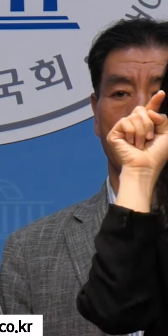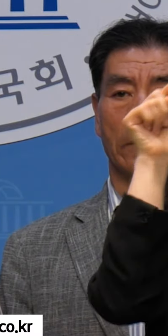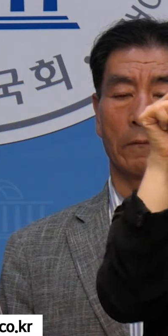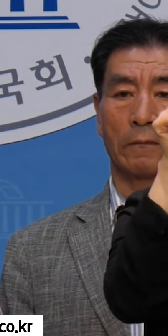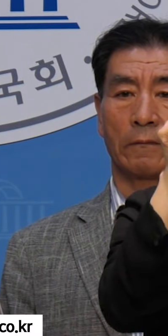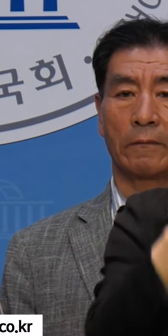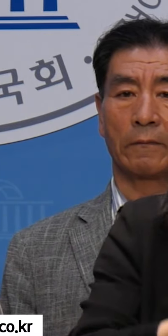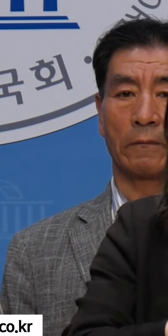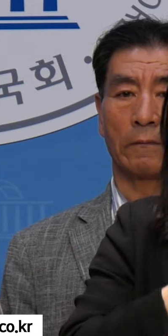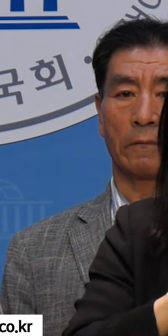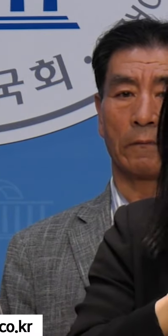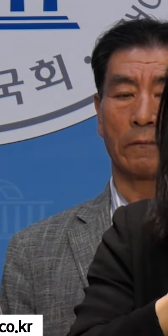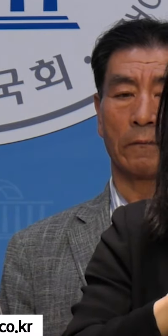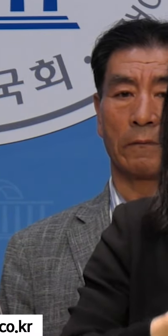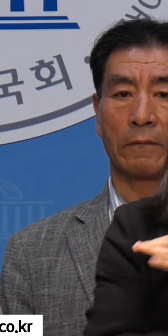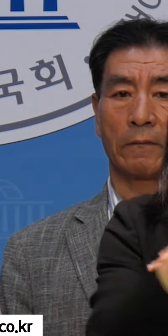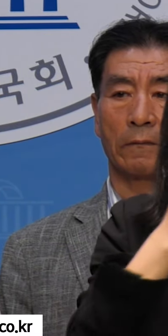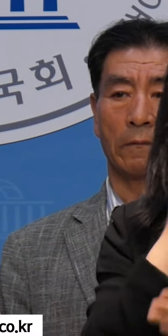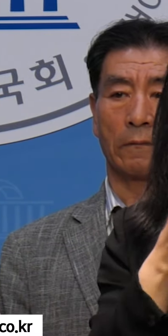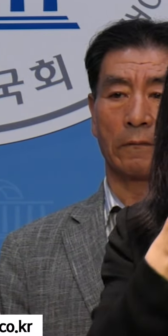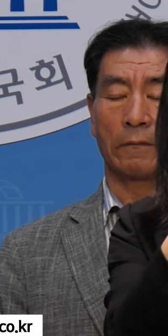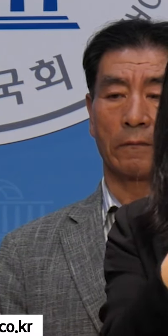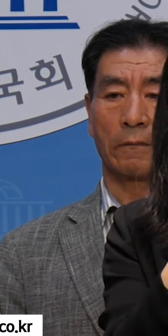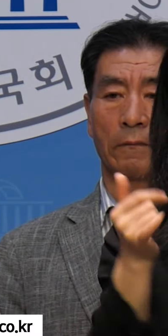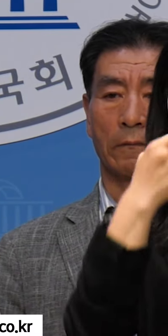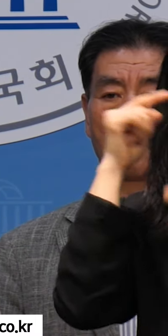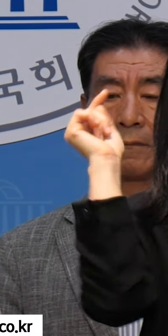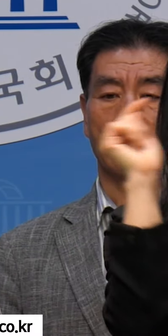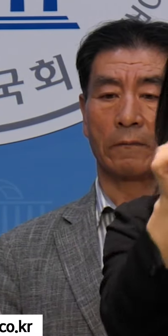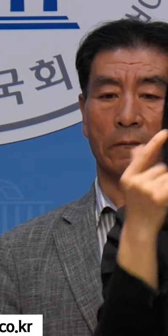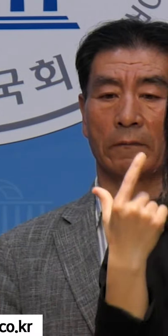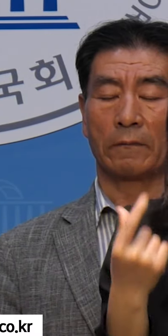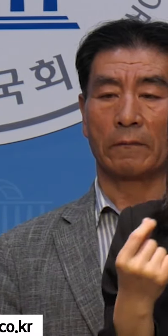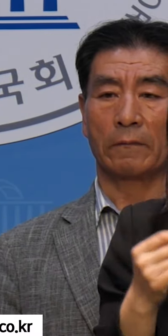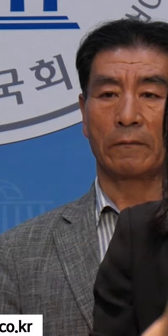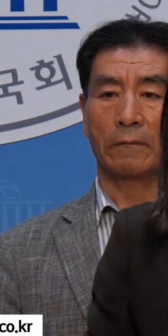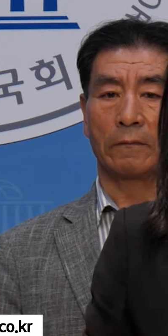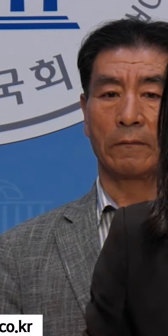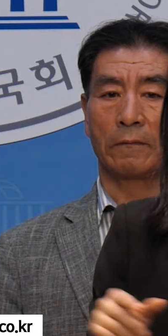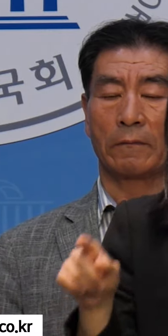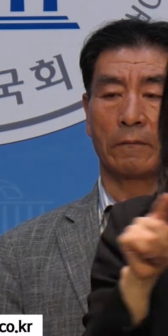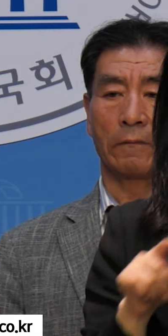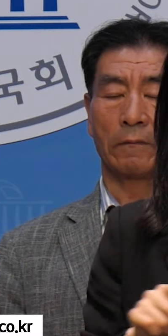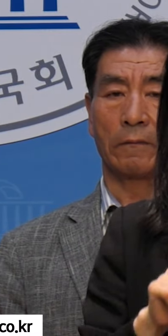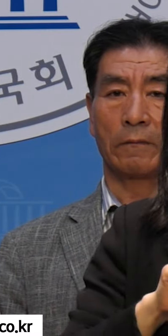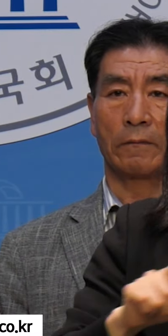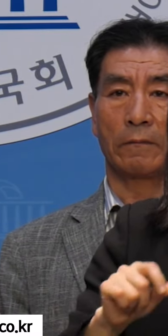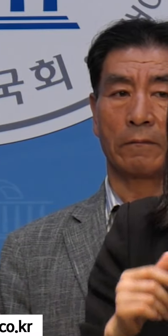절박하고 시급한 우리의 과제, 국민의 명령이다. 이에 전국의